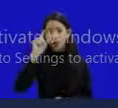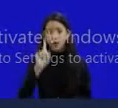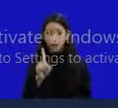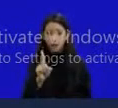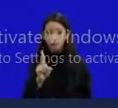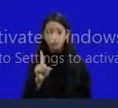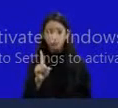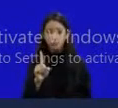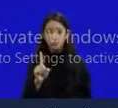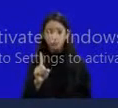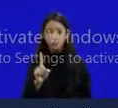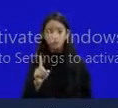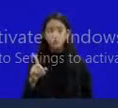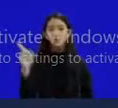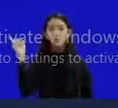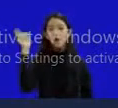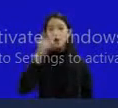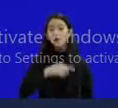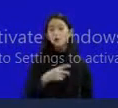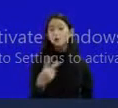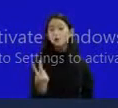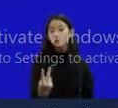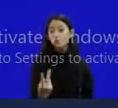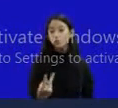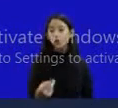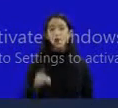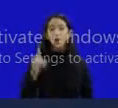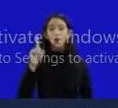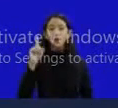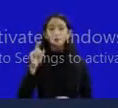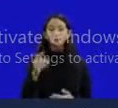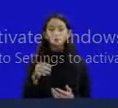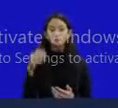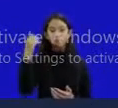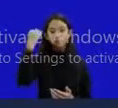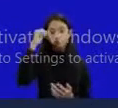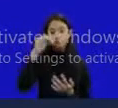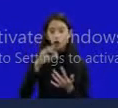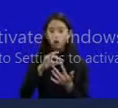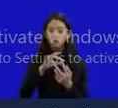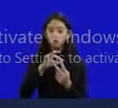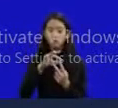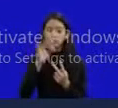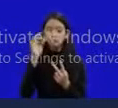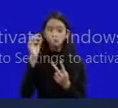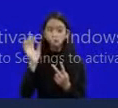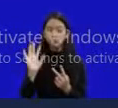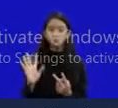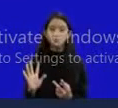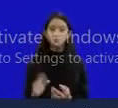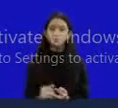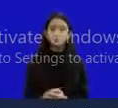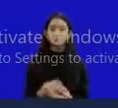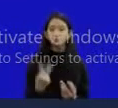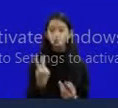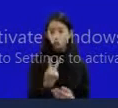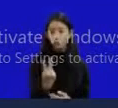dari kedua prinsip ini yang diprioritaskan berikut